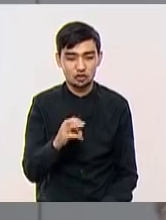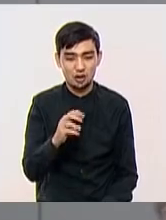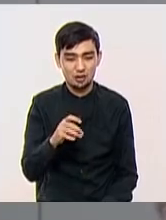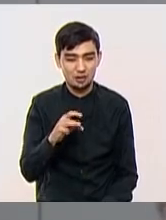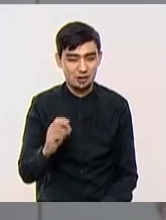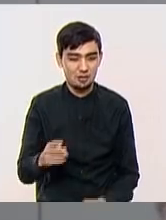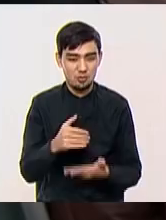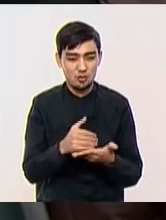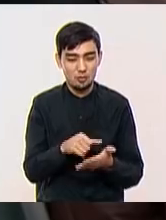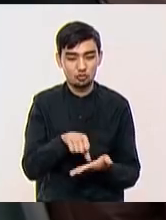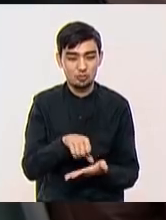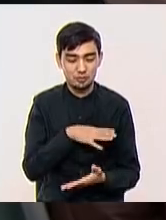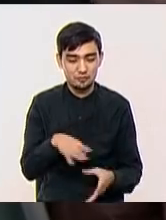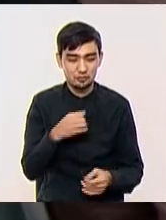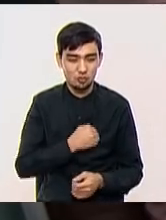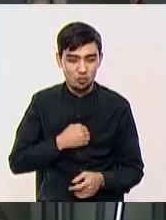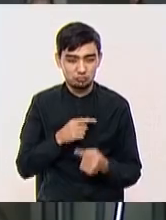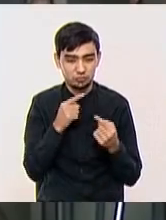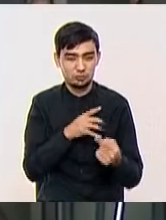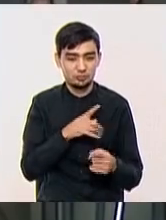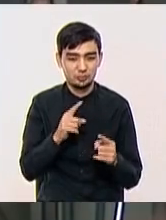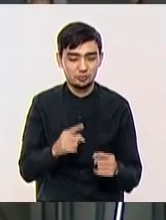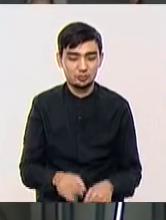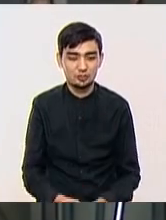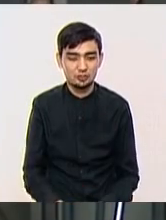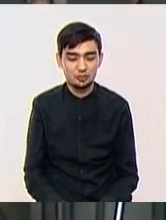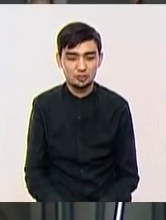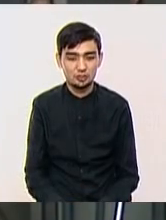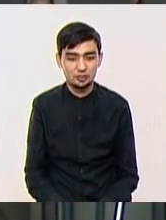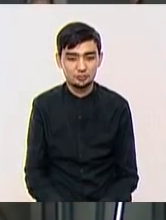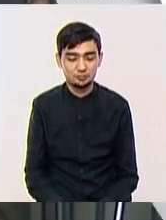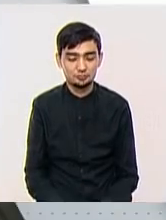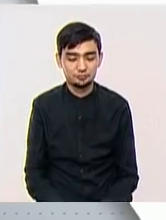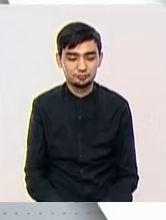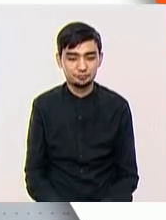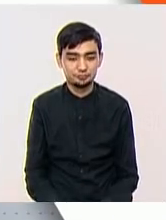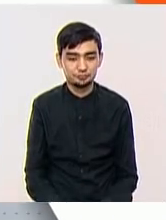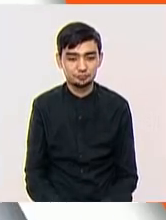бағдарламасына қатысқан азаматтар не деп наразылық білдірді? Осы службада жұмыс жасайтындар да қарсымыз.